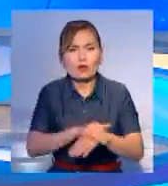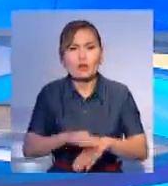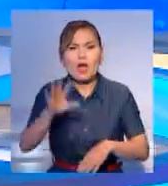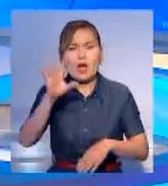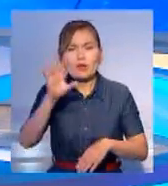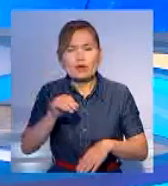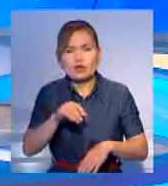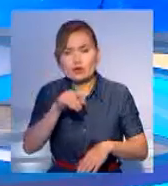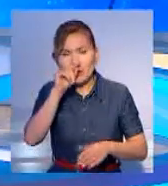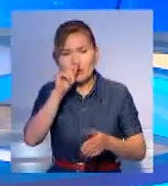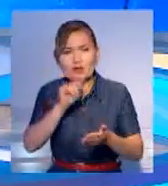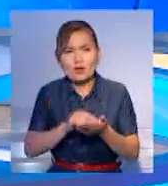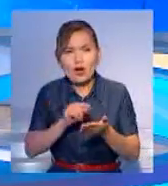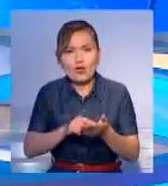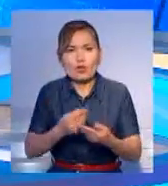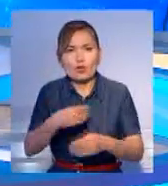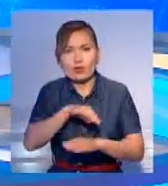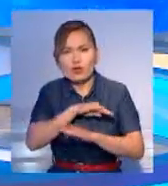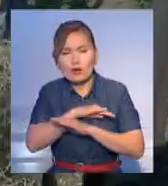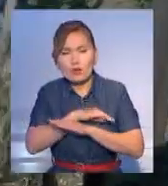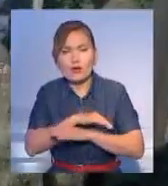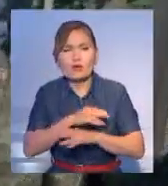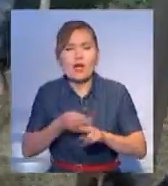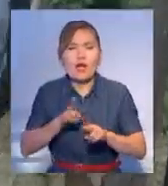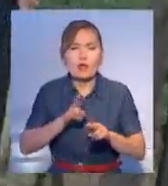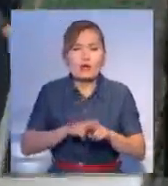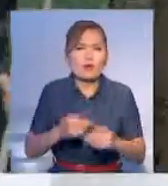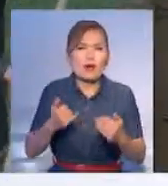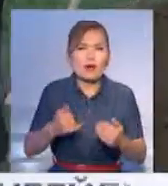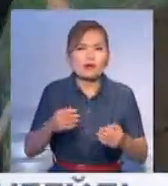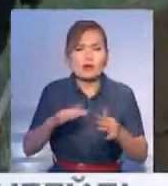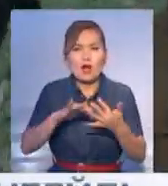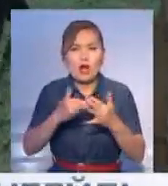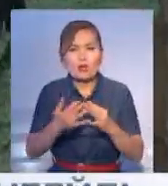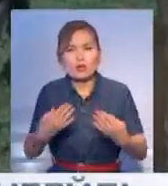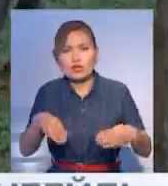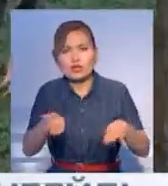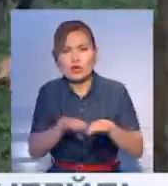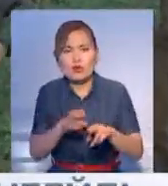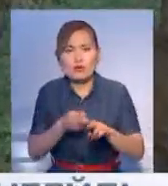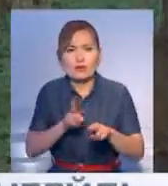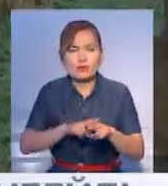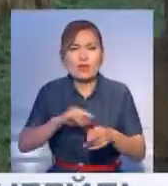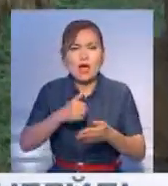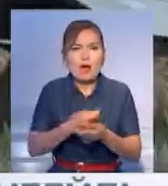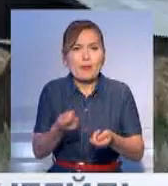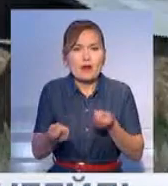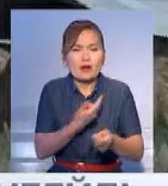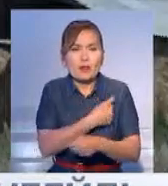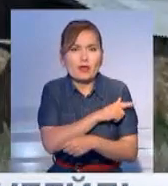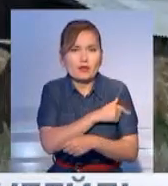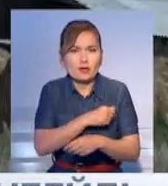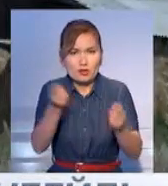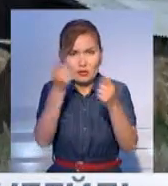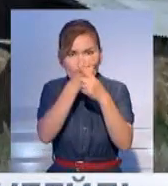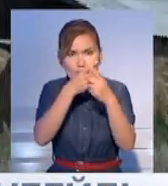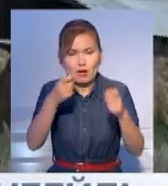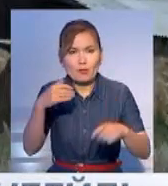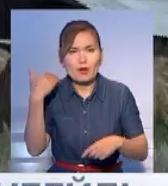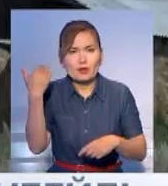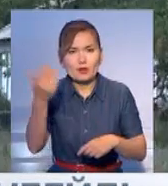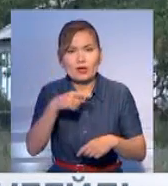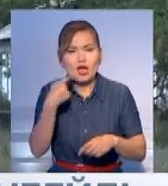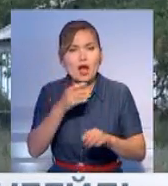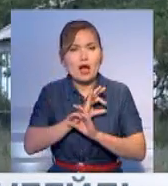тау қырылып қалды. Осыған байланысты елді мекенде карантин жарияланған. Облыстық ветеринария басқармасы басшысының міндетін атқарушы